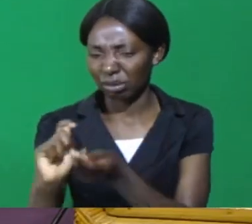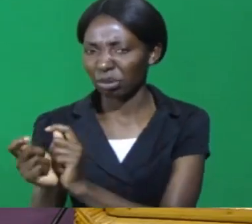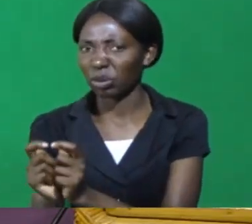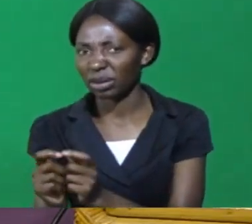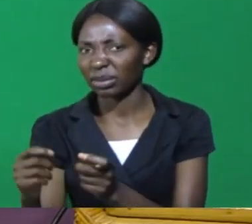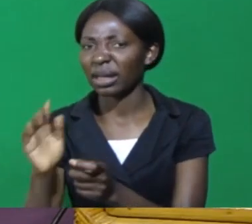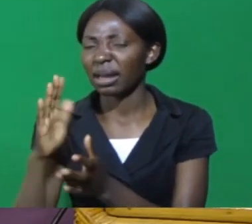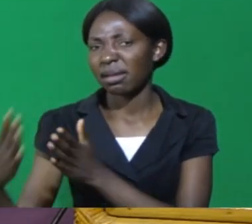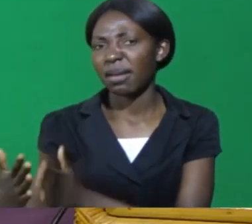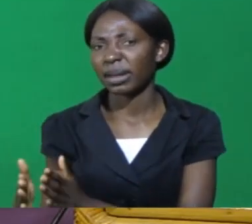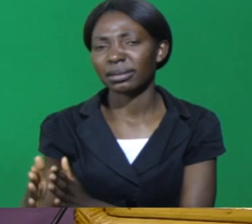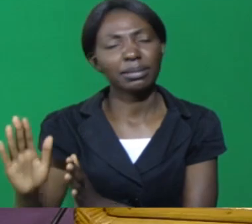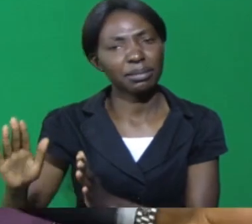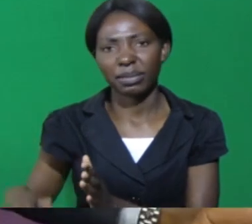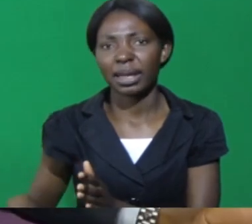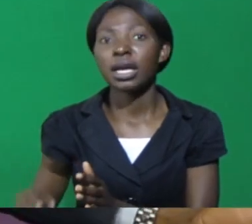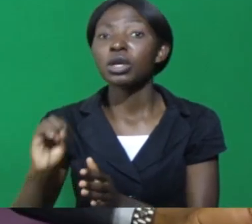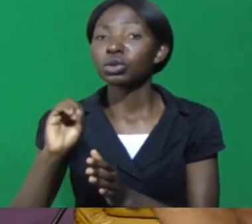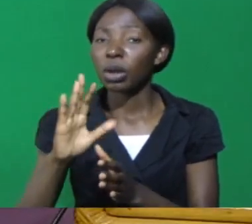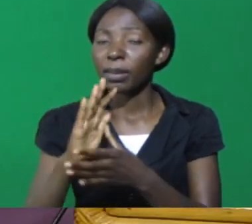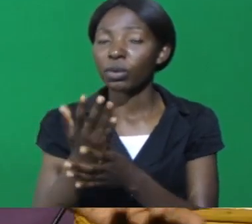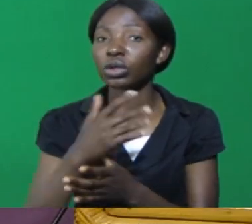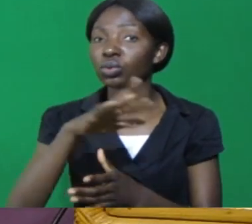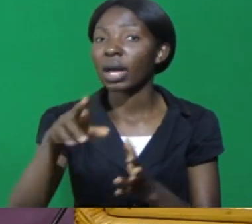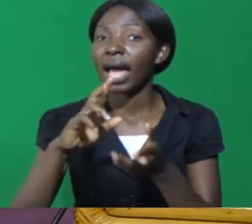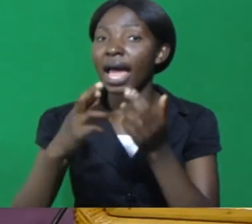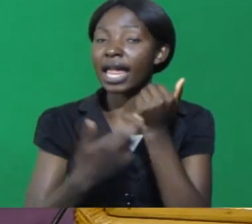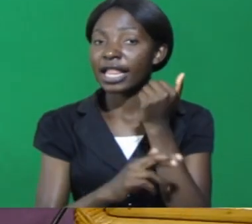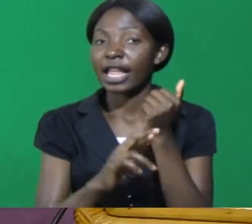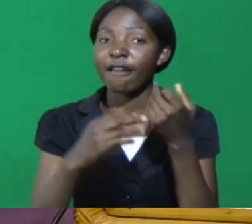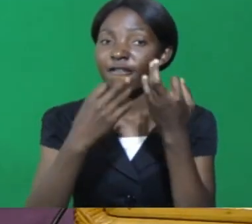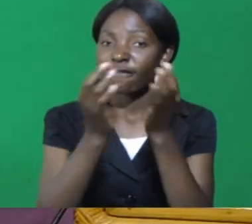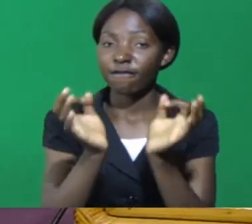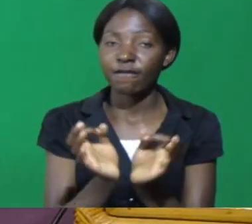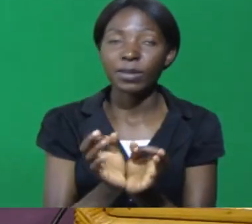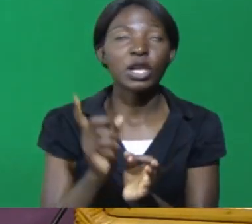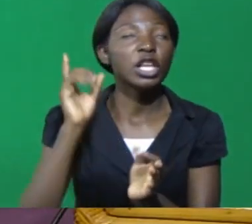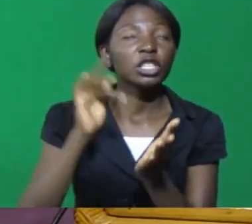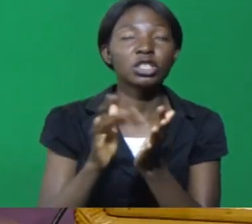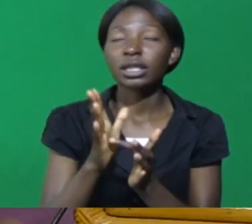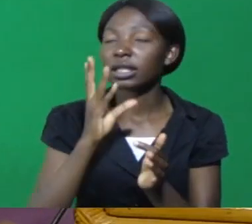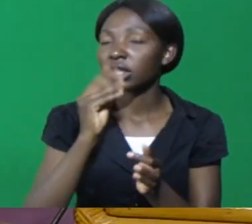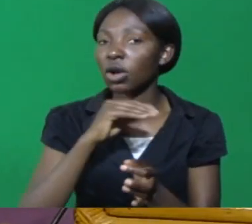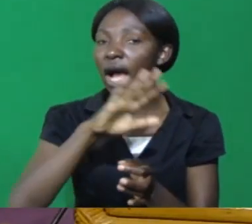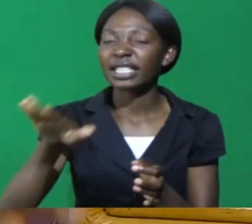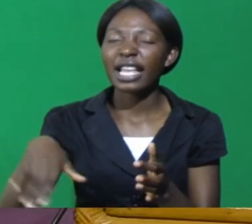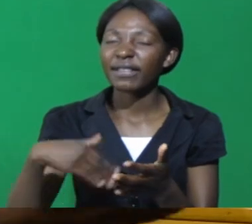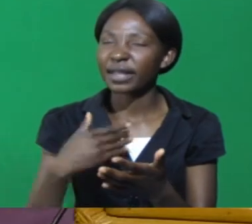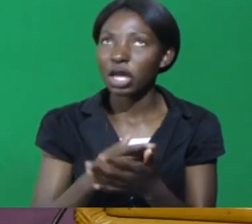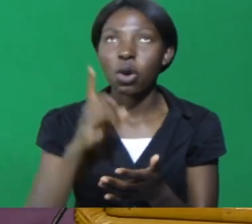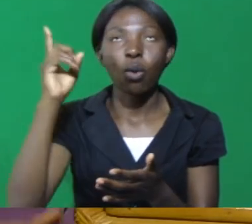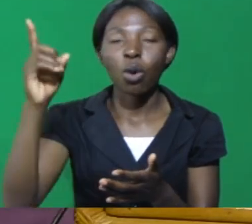nehama. And abva ati nengari yekuti muri hama zvese zvandinoudzwa nababa ndinodii. In other words arikutoti nyaya iyi pastor